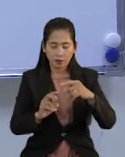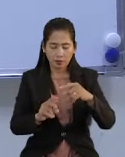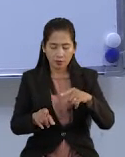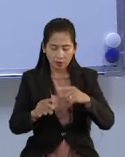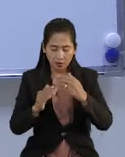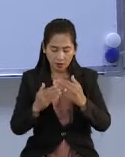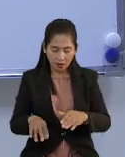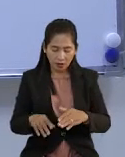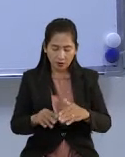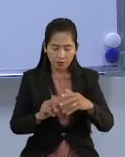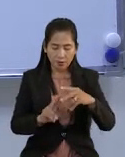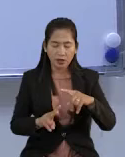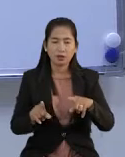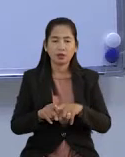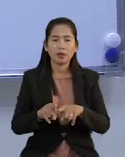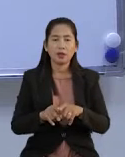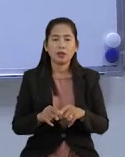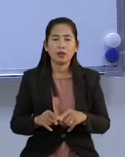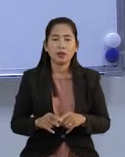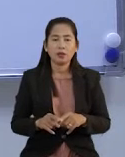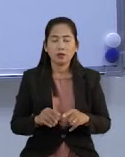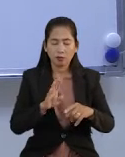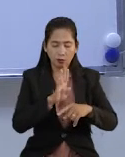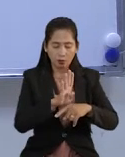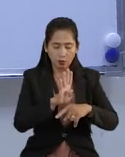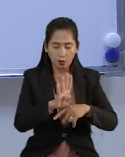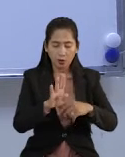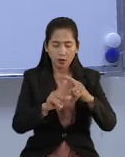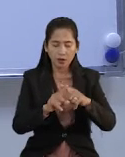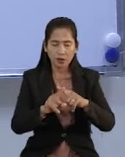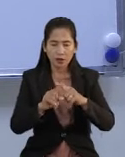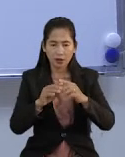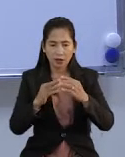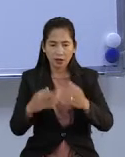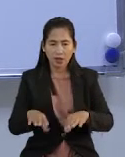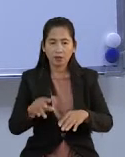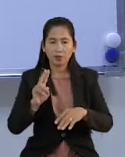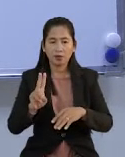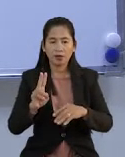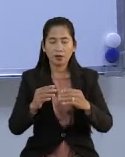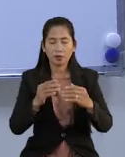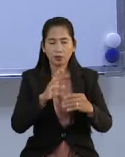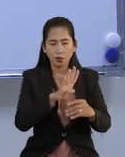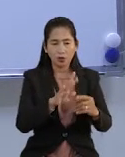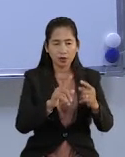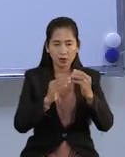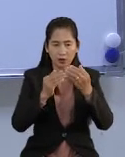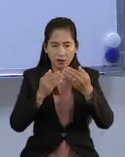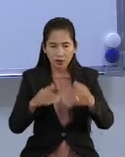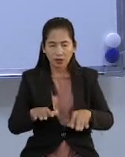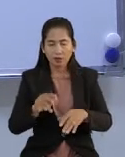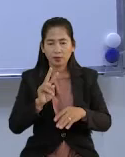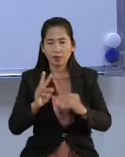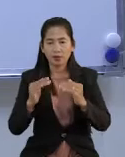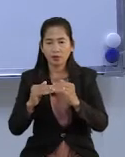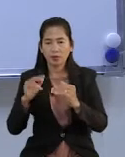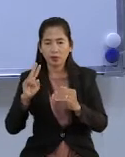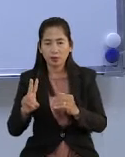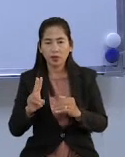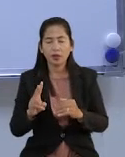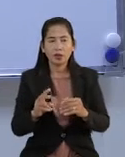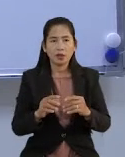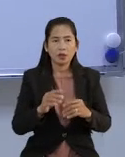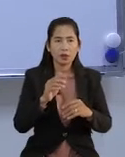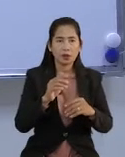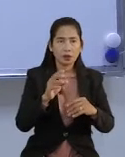cứ con chạy nâng pì đài chẳng buồn chạy nâng pí mà nâng pì chà chẳng dương